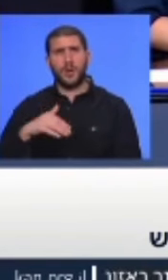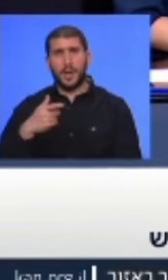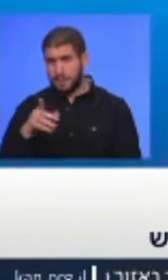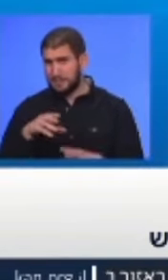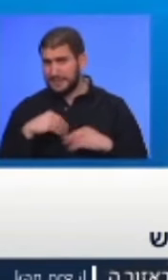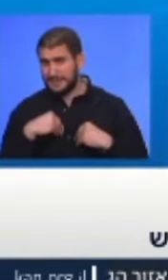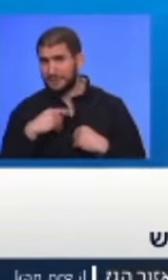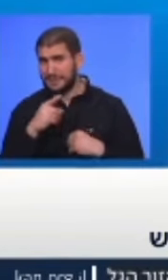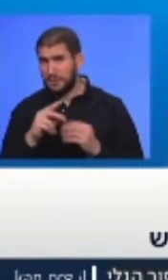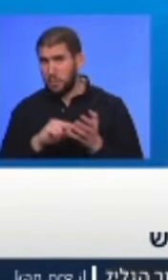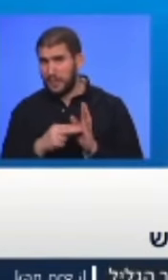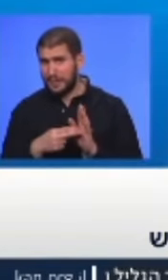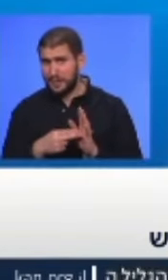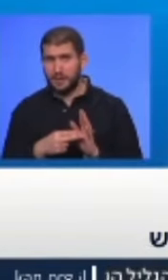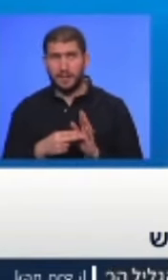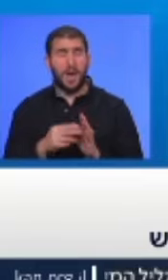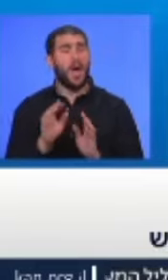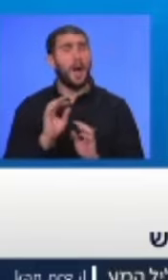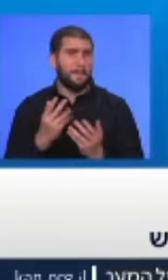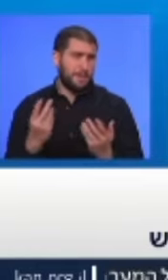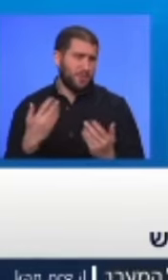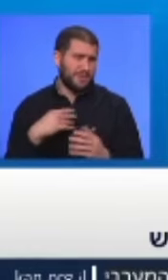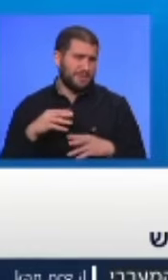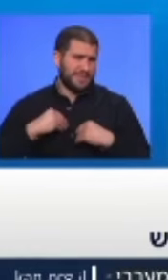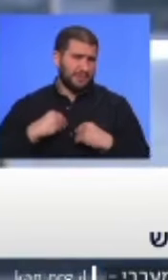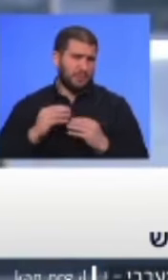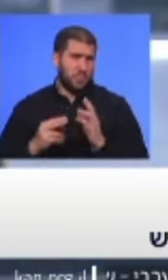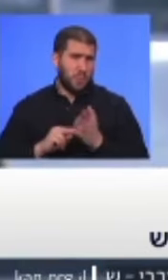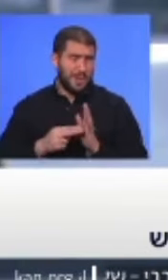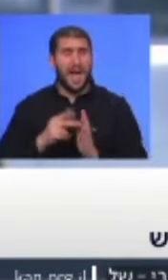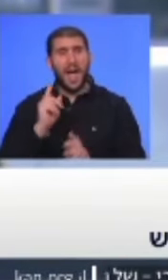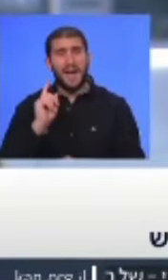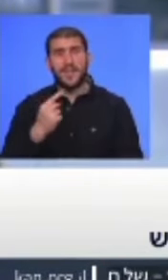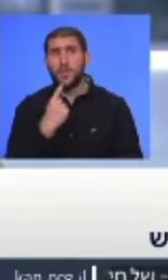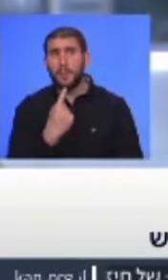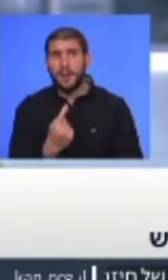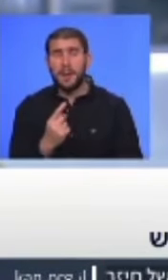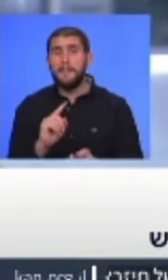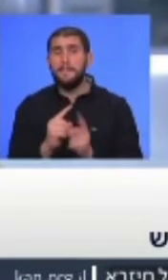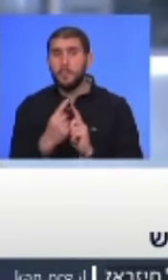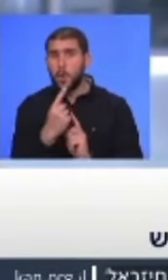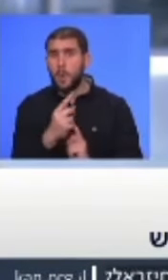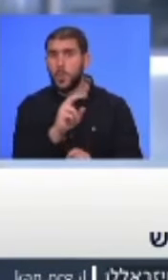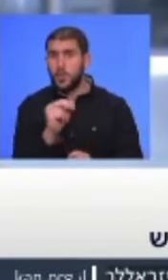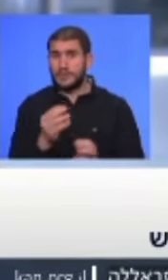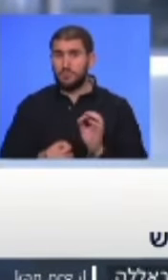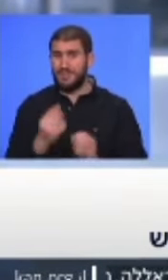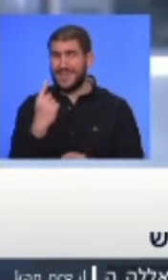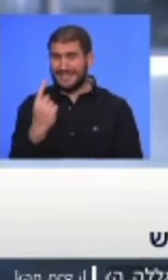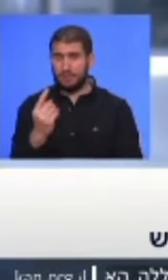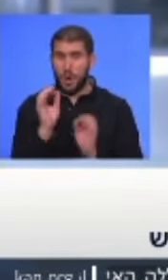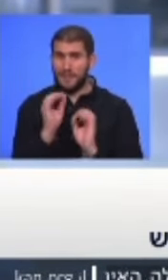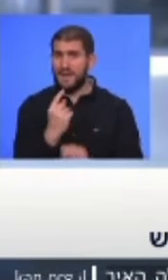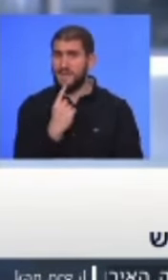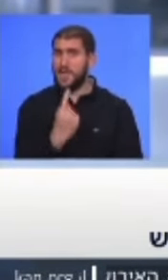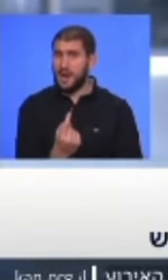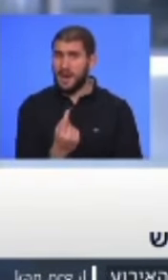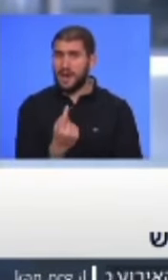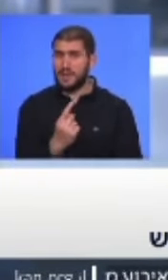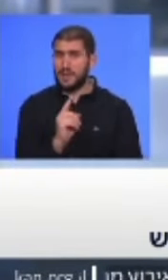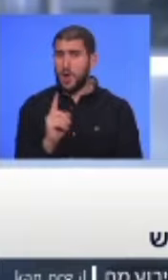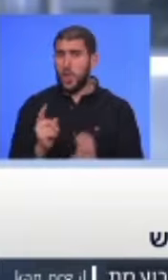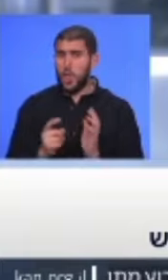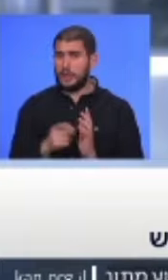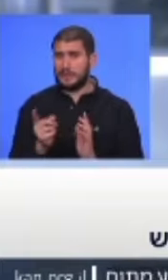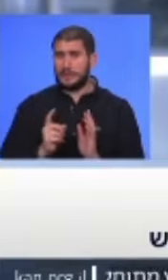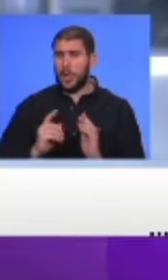שזה פוליטי. יפה. ודאי שאני מסכים שזה פוליטי, אבל אני אומר, במקום ללכת על העניין המשפטי עצמו, אמיתי, ולהגיד, לא על זה, זה לא